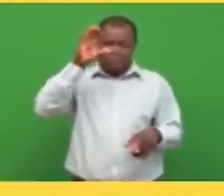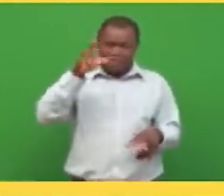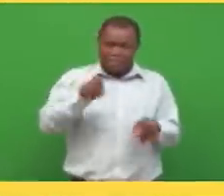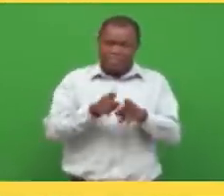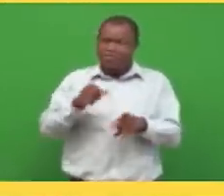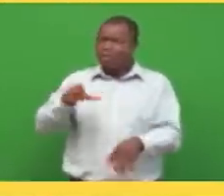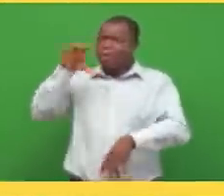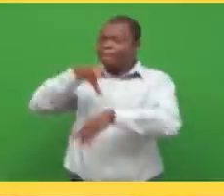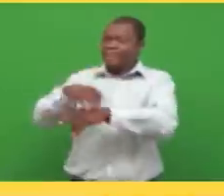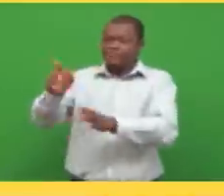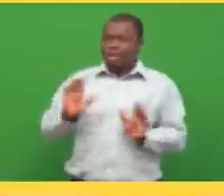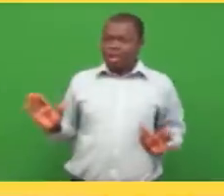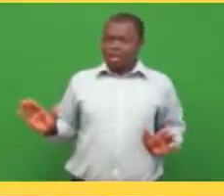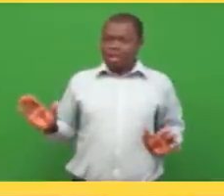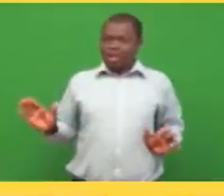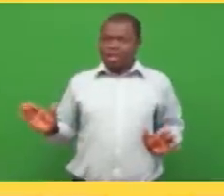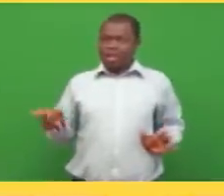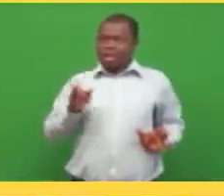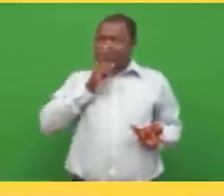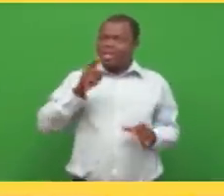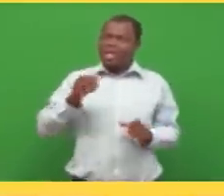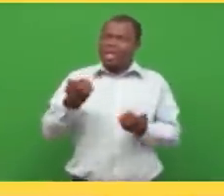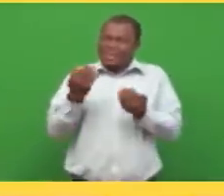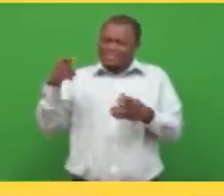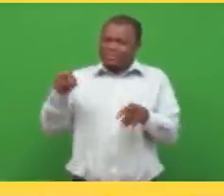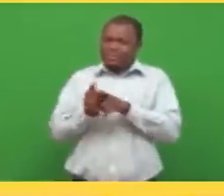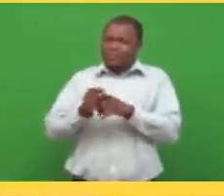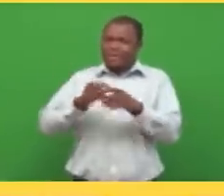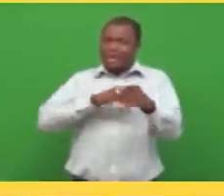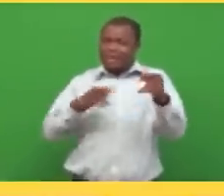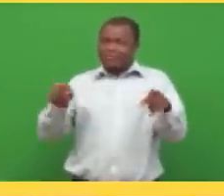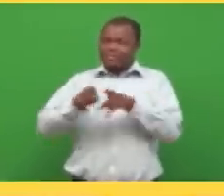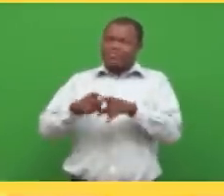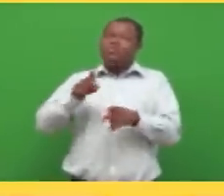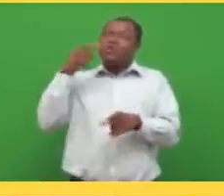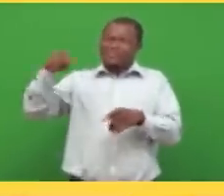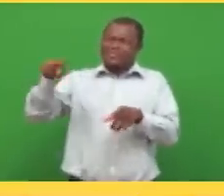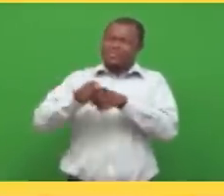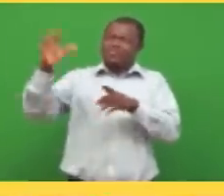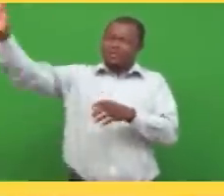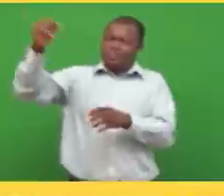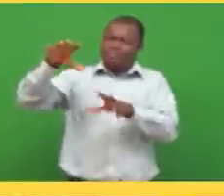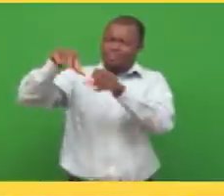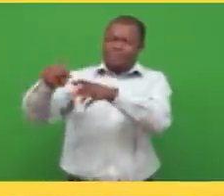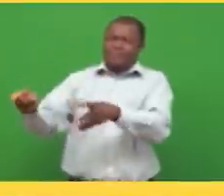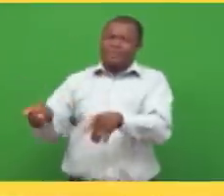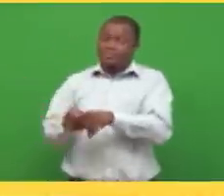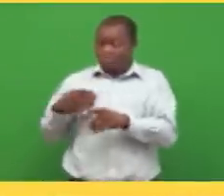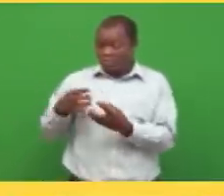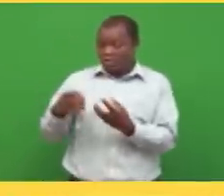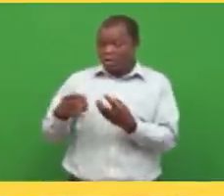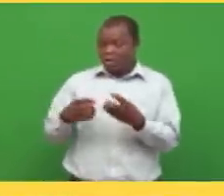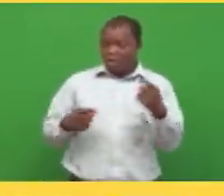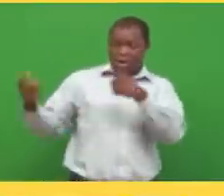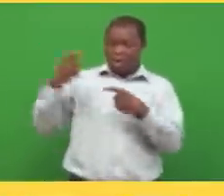iyoyo. Kune vanonzi uyai mubate vavaridzi vemwana. Saka kana tikangokanganisa nakadoko doko hapana